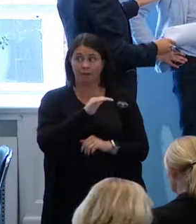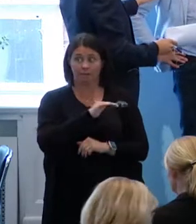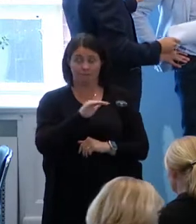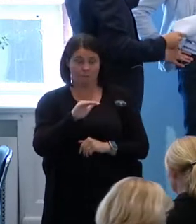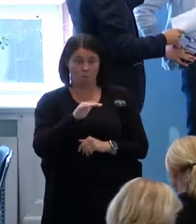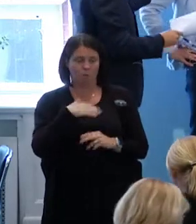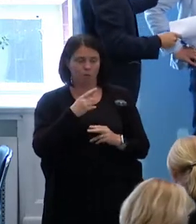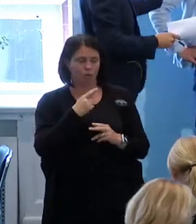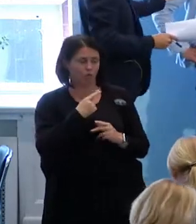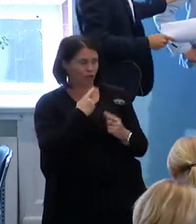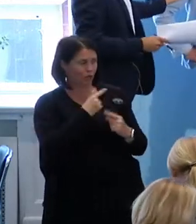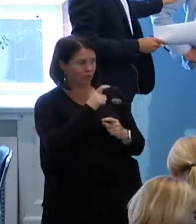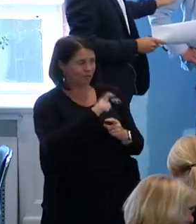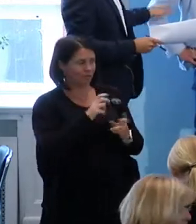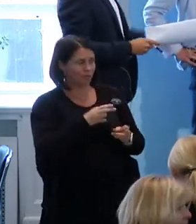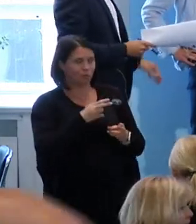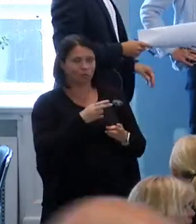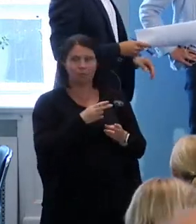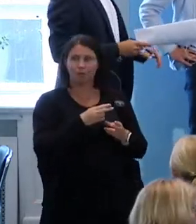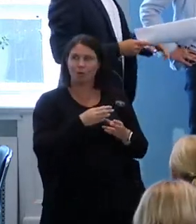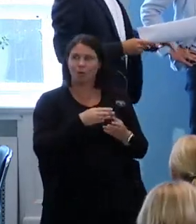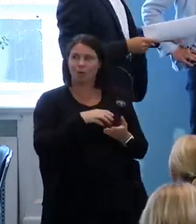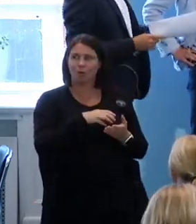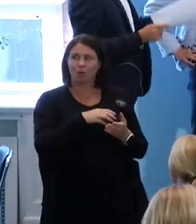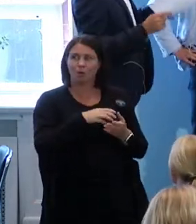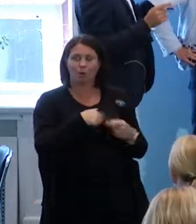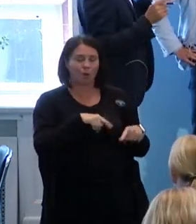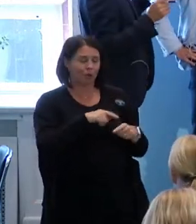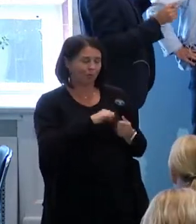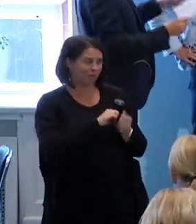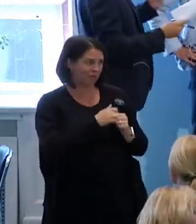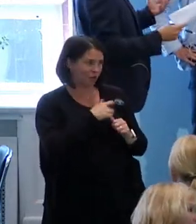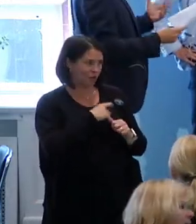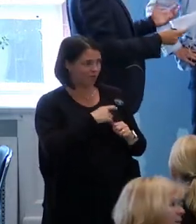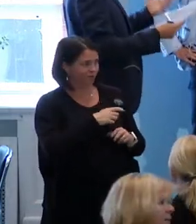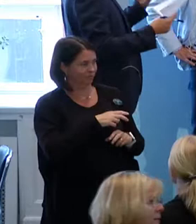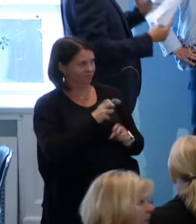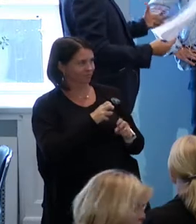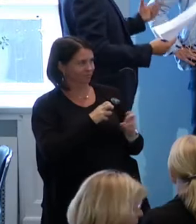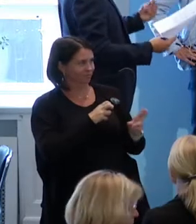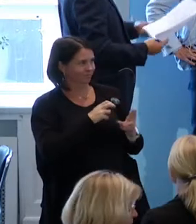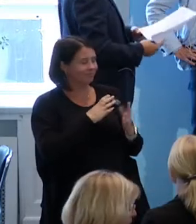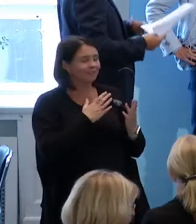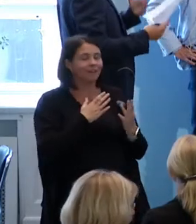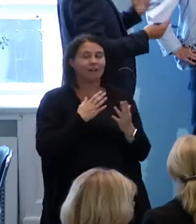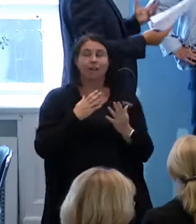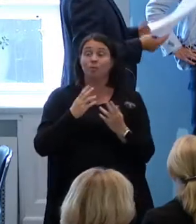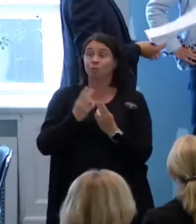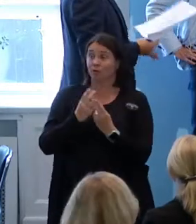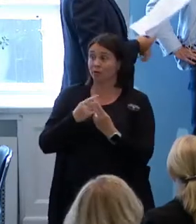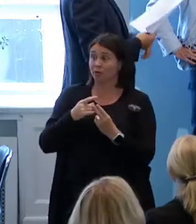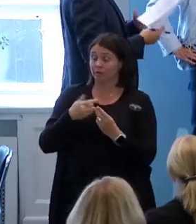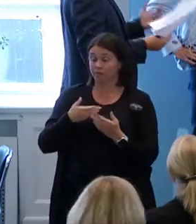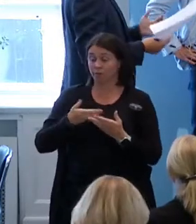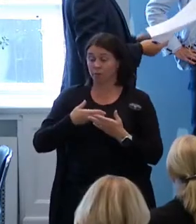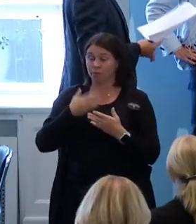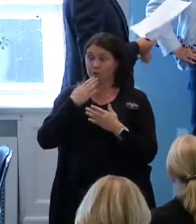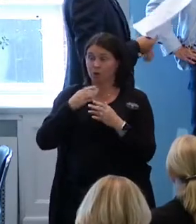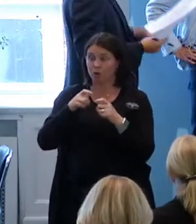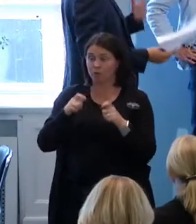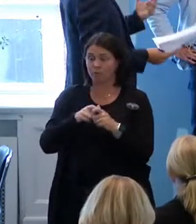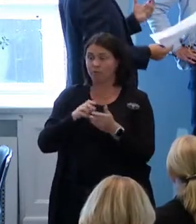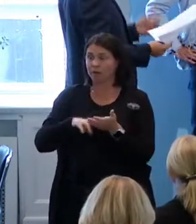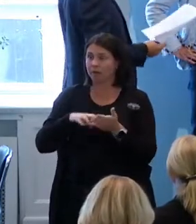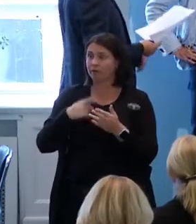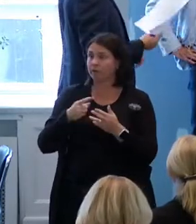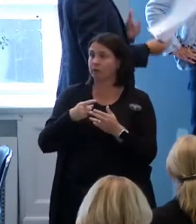jag det som lokalpolitiker också, jag kidnappar dina dubbla roller här, men känner ni då, ja men okej, det här ger oss bra ramverk, då kan vi jobba vidare, vi